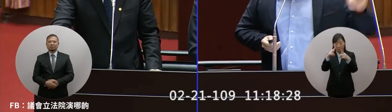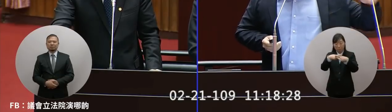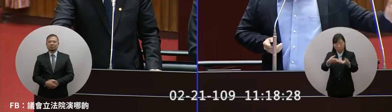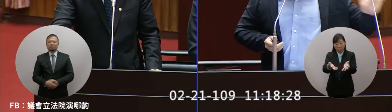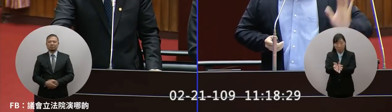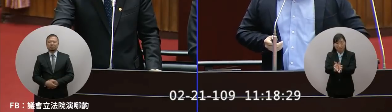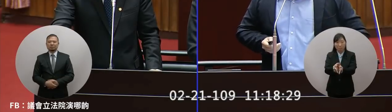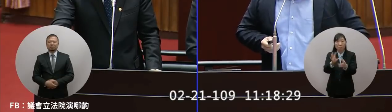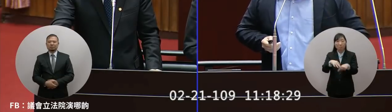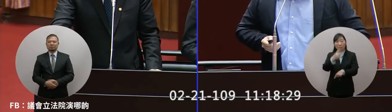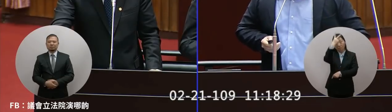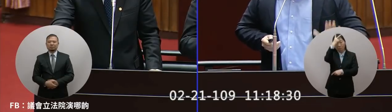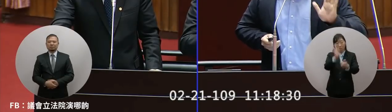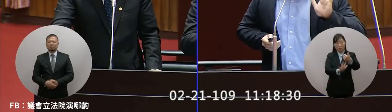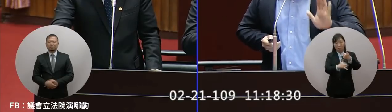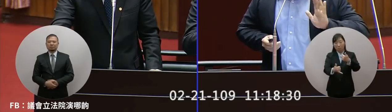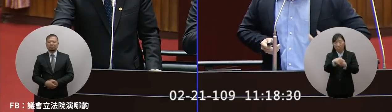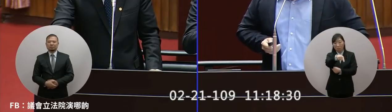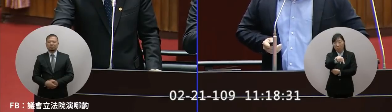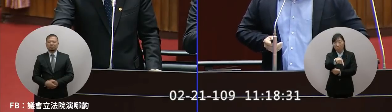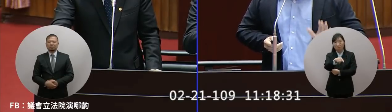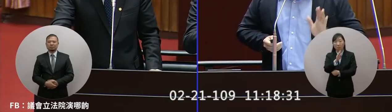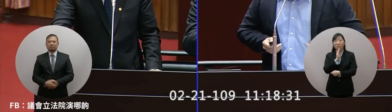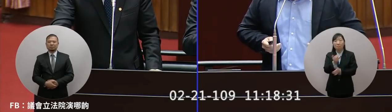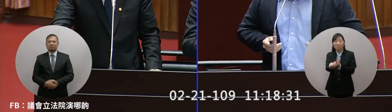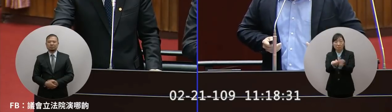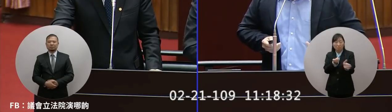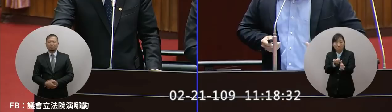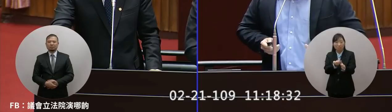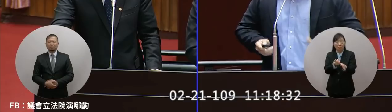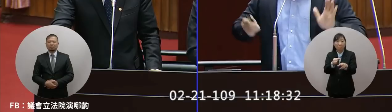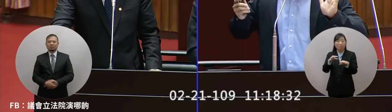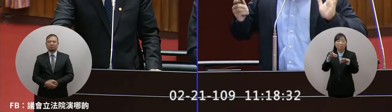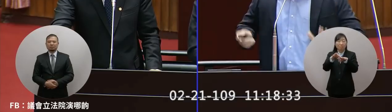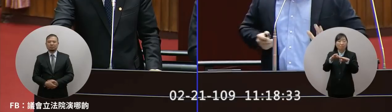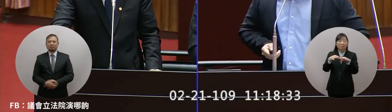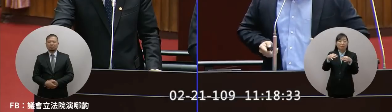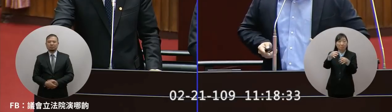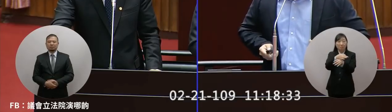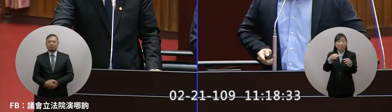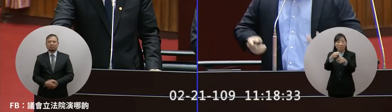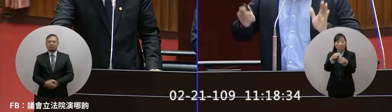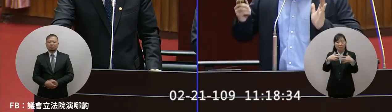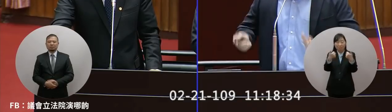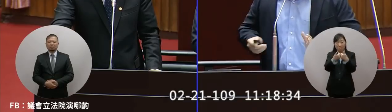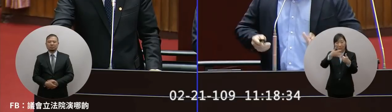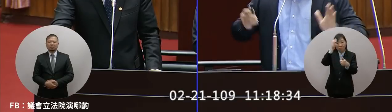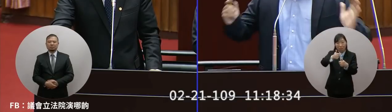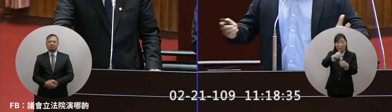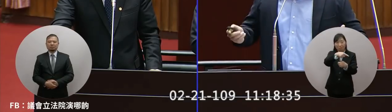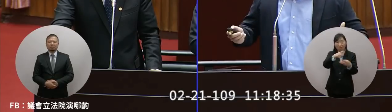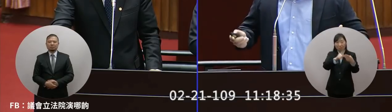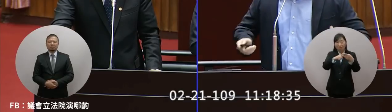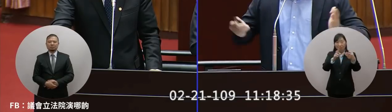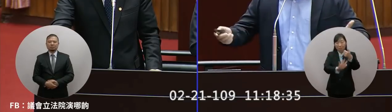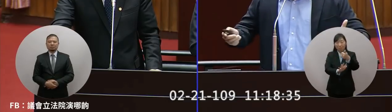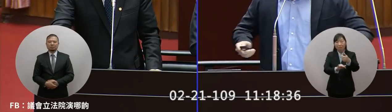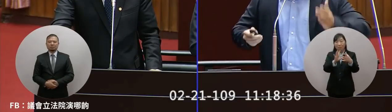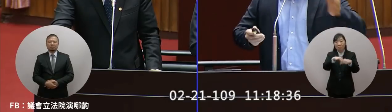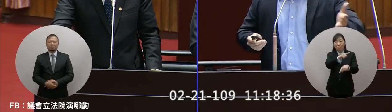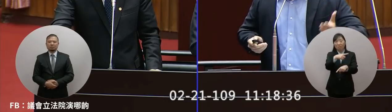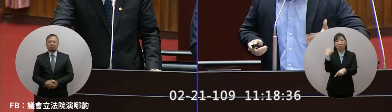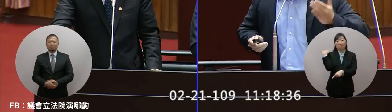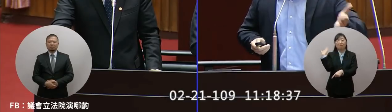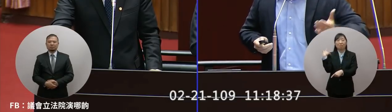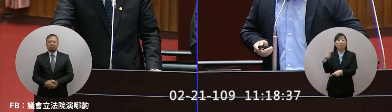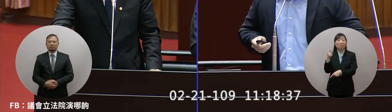楚嘛，曾明忠委员是前金管会的主委啊。那庆富案的时候，就是也发生这样的炸弹